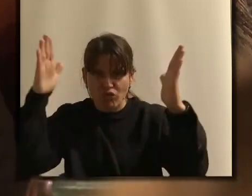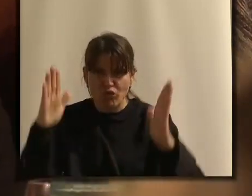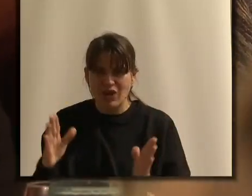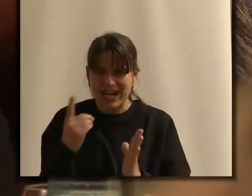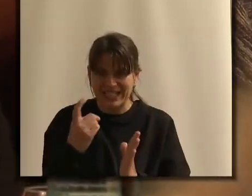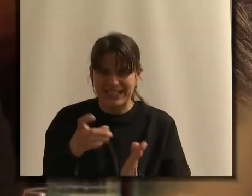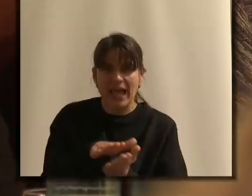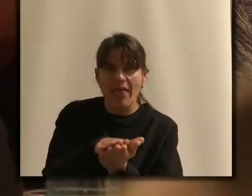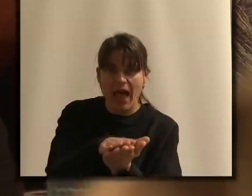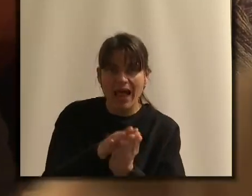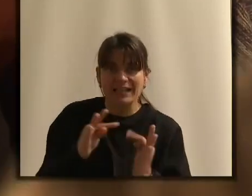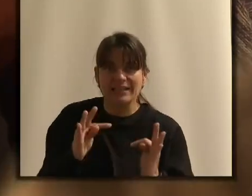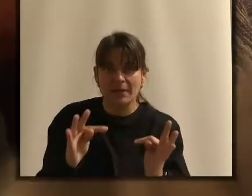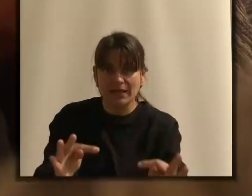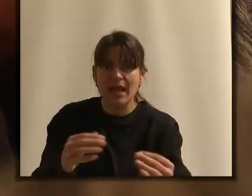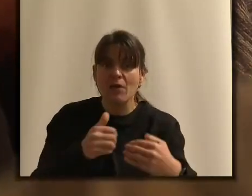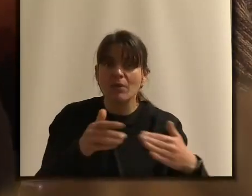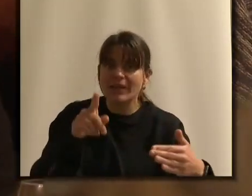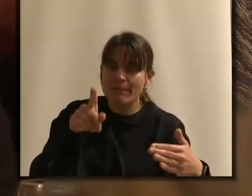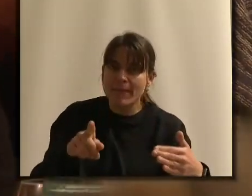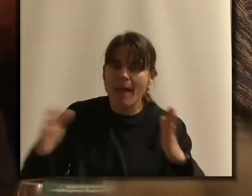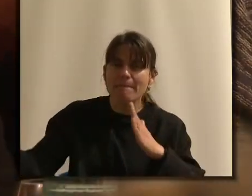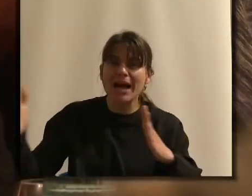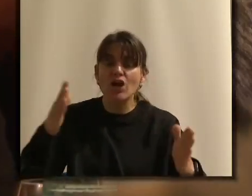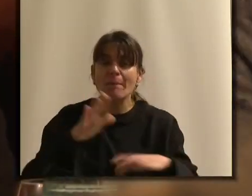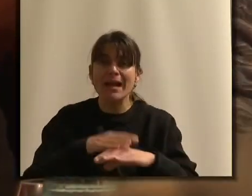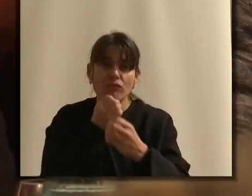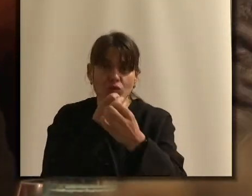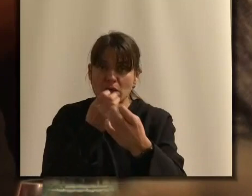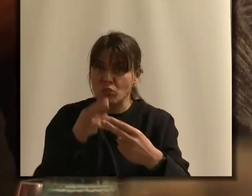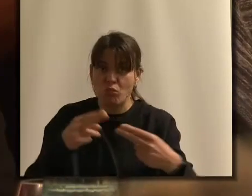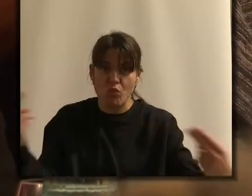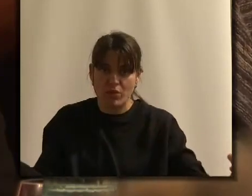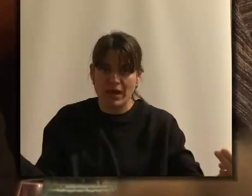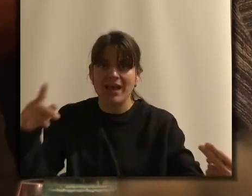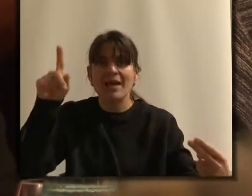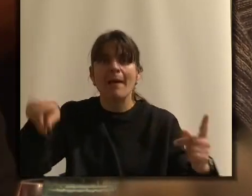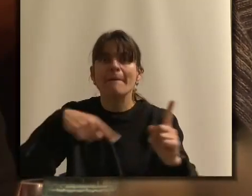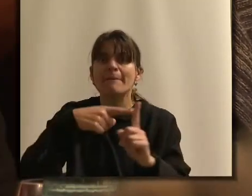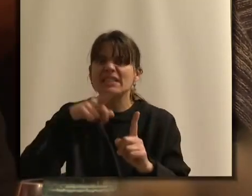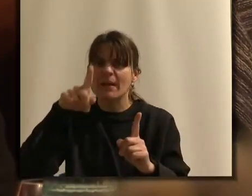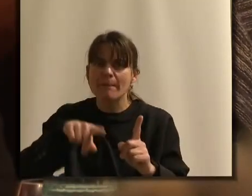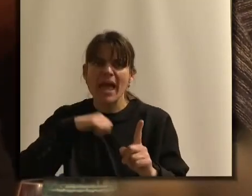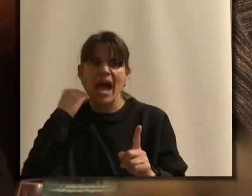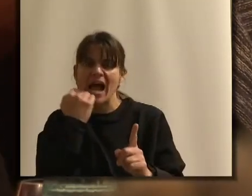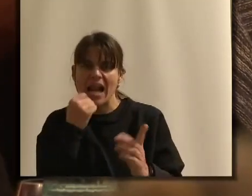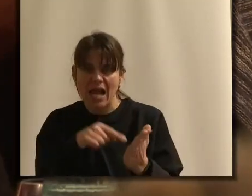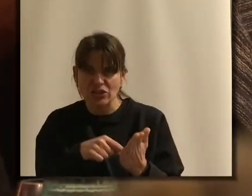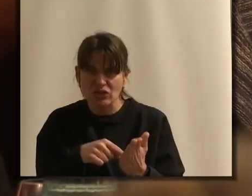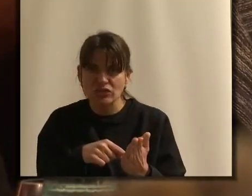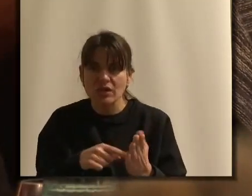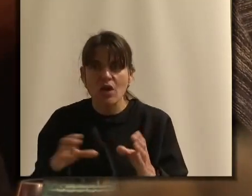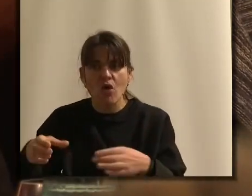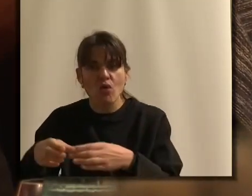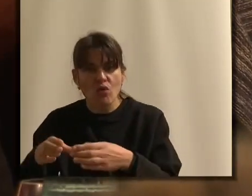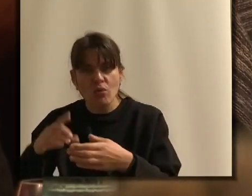del cementiri. Es va obrir un període d'informació pública, hi va haver unes al·legacions per part del